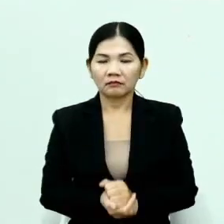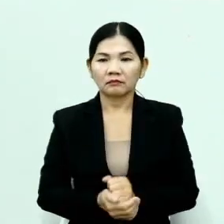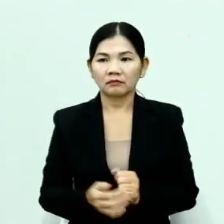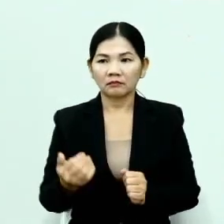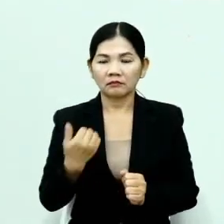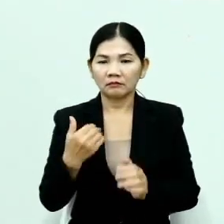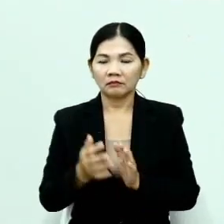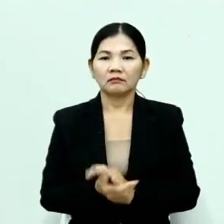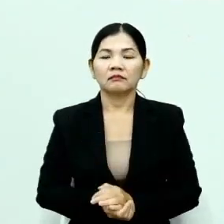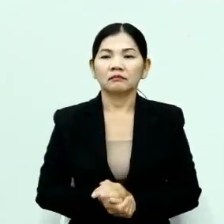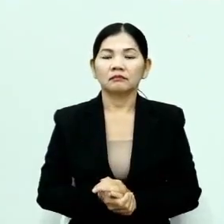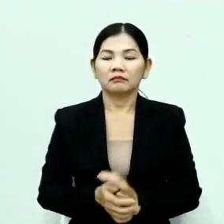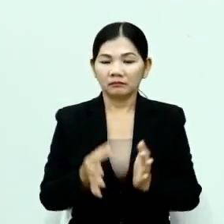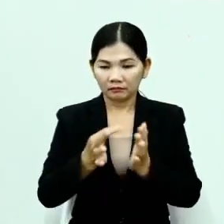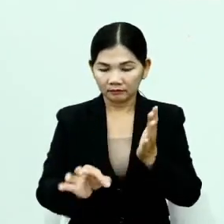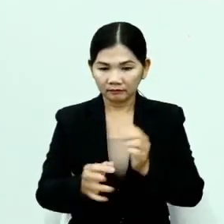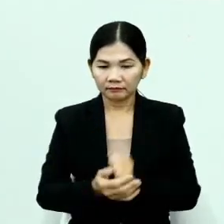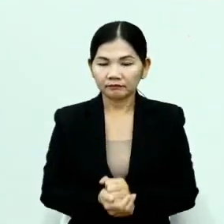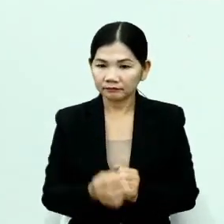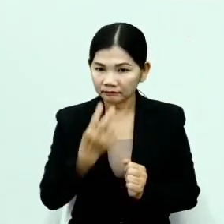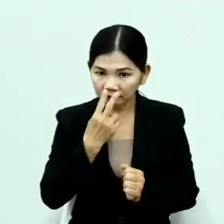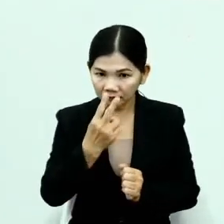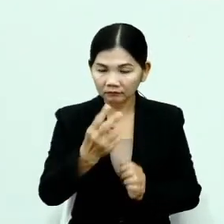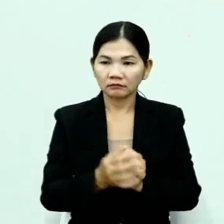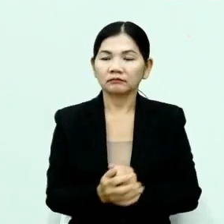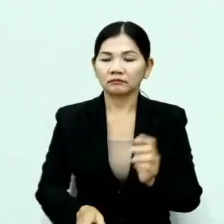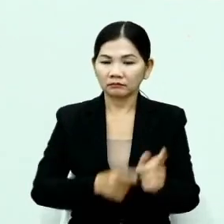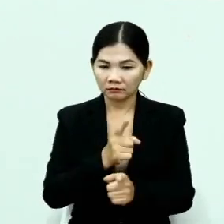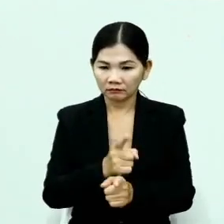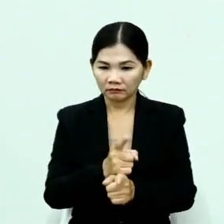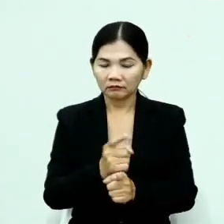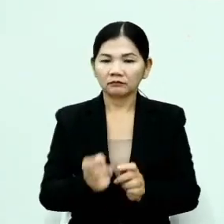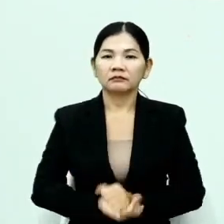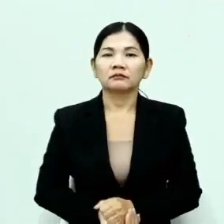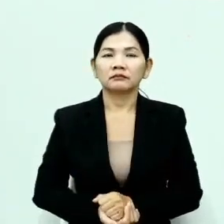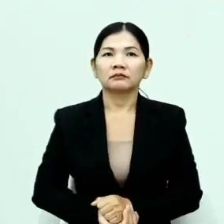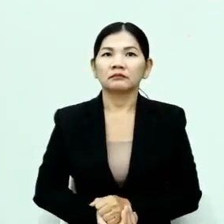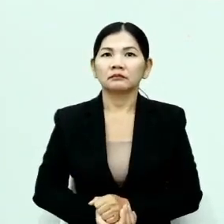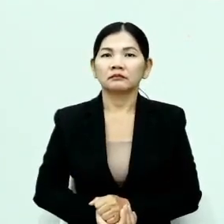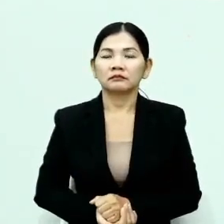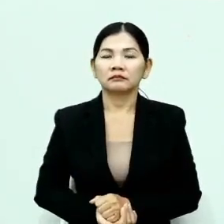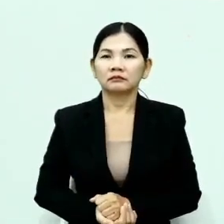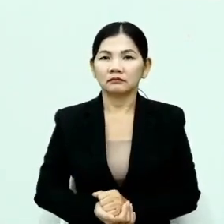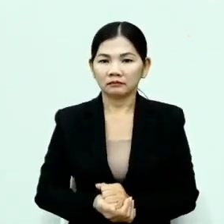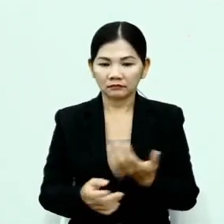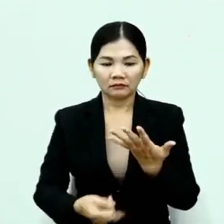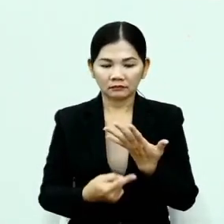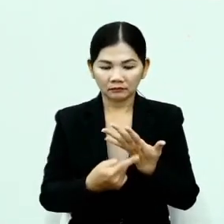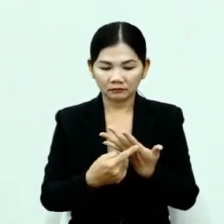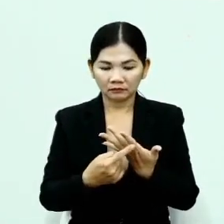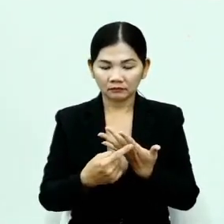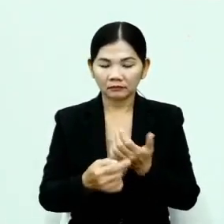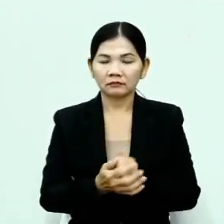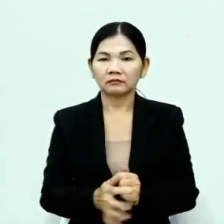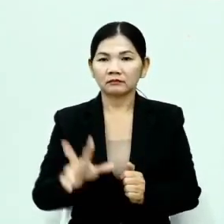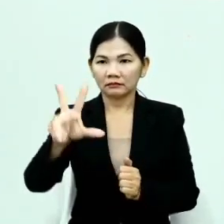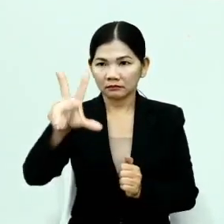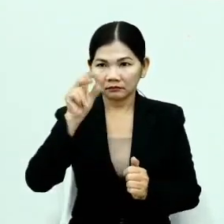ជានៅខាងក្រោយនេះទៅកូនខ្វះកូនមើលឲ្យដូចអ្នកគ្រូឲ្យត្រូវដូចអ្នកគ្រូណាចាស្រអេះរបស់យើងនេះគឺ